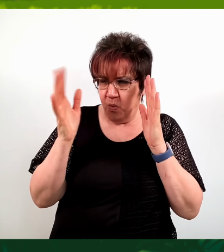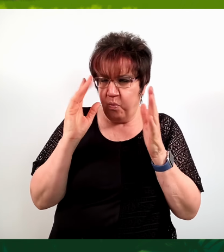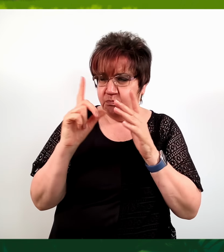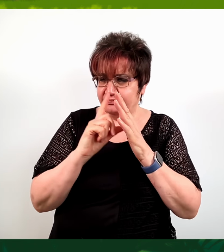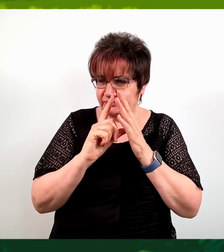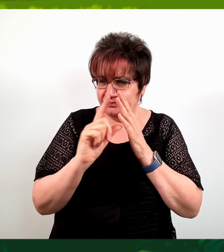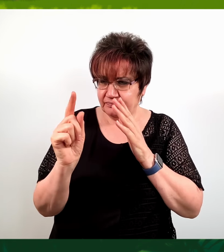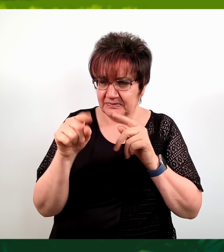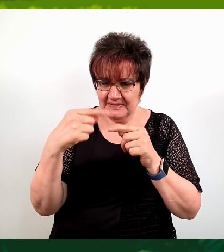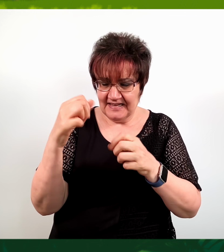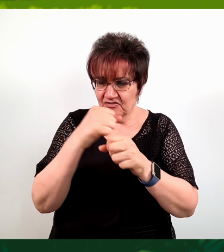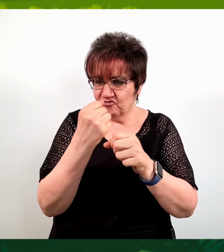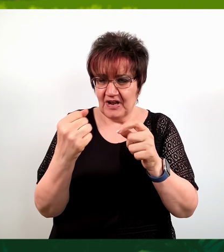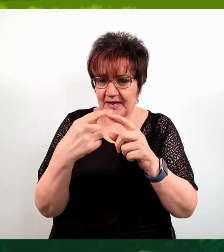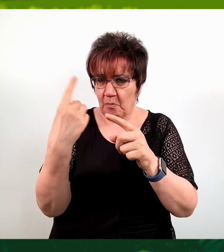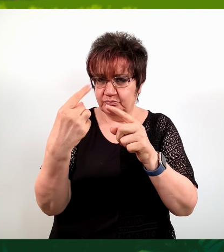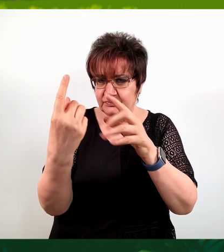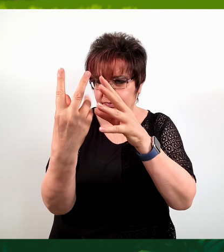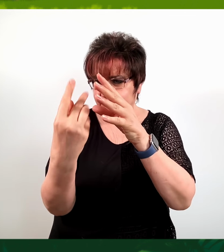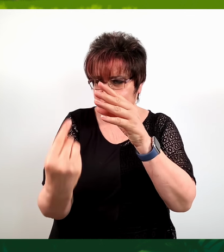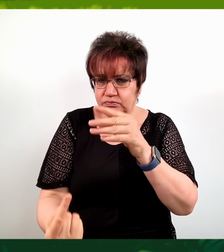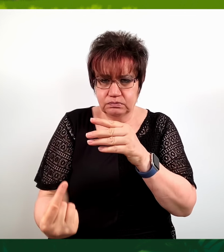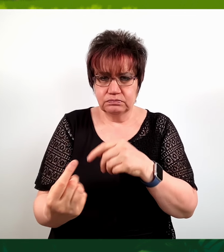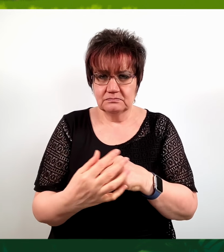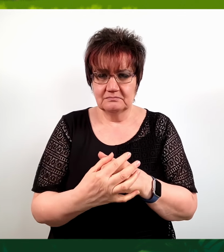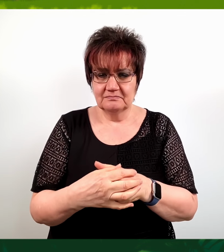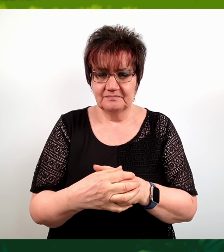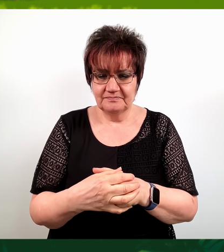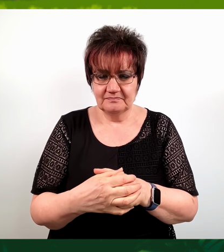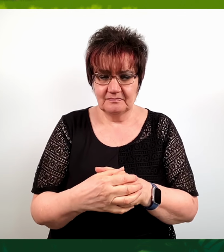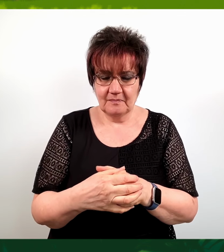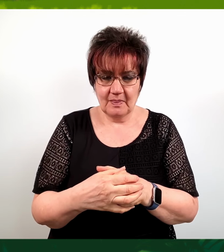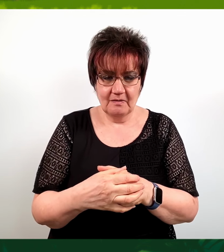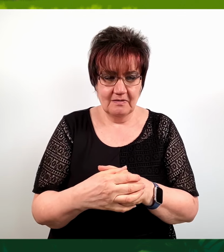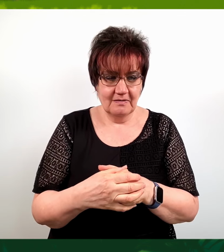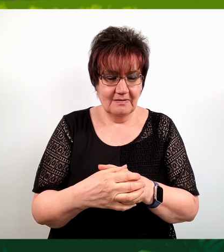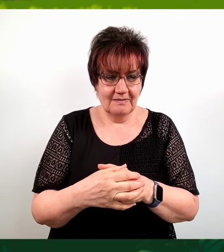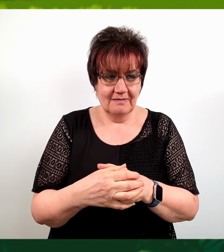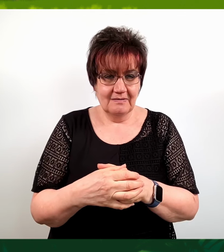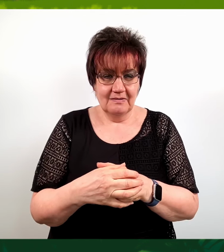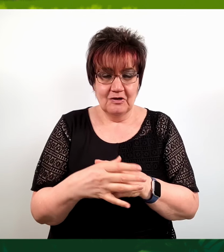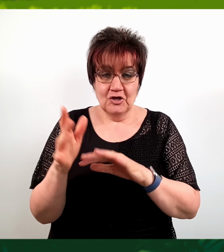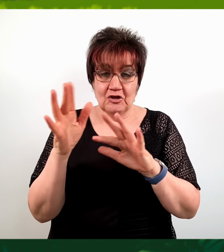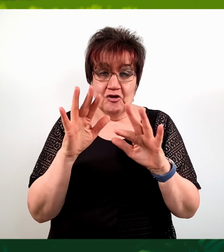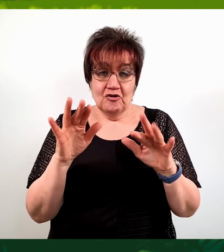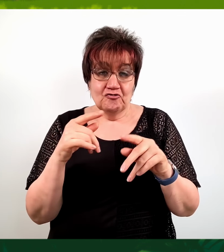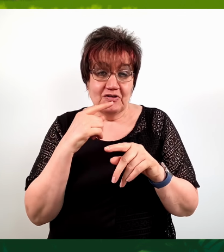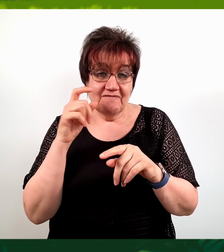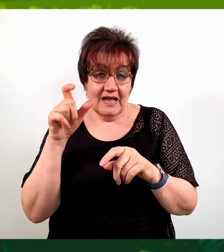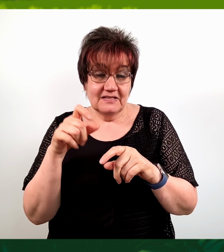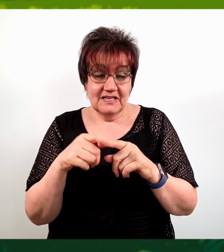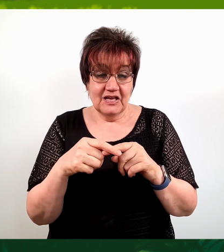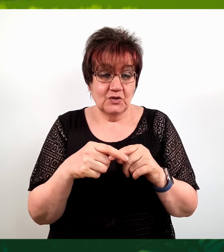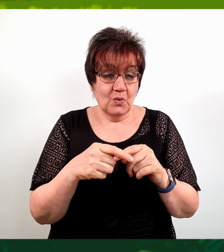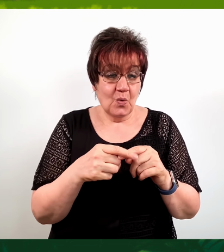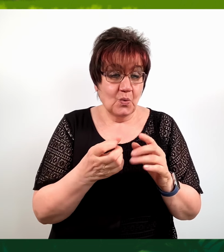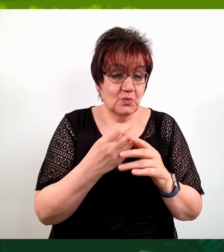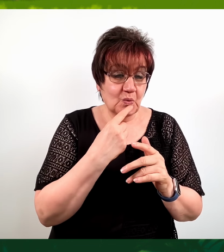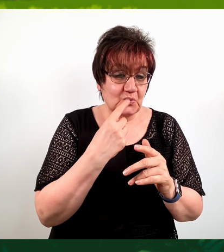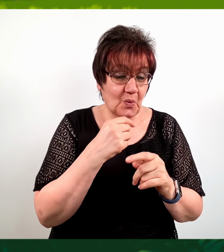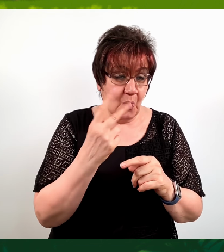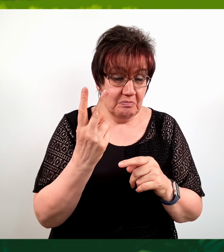unter den nächsten Stein in seine Höhle. Da Schneeweißchen und Rosenrot die